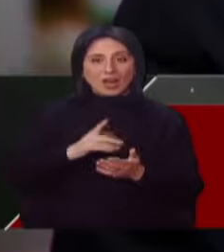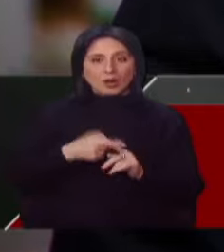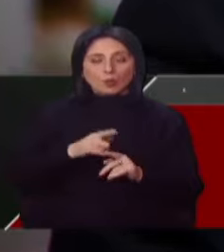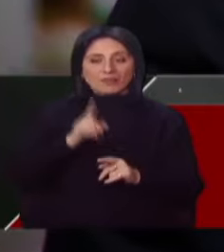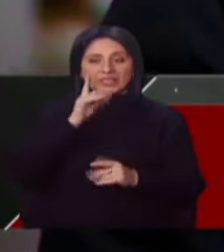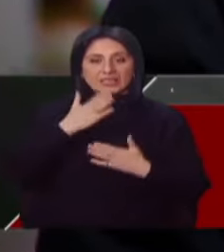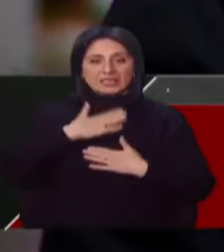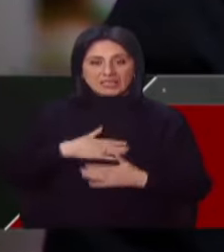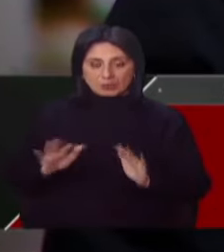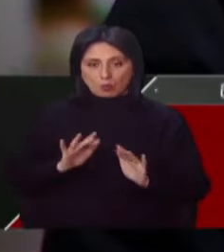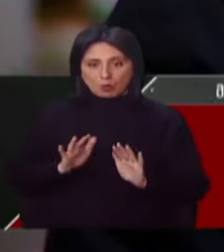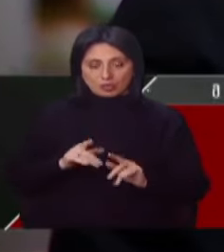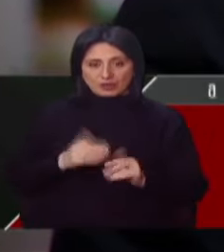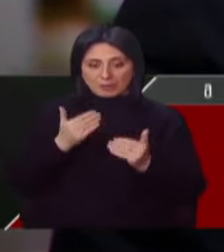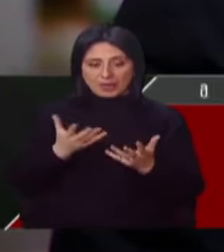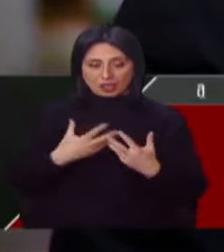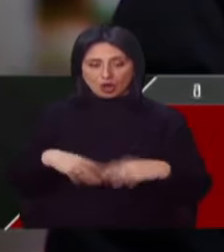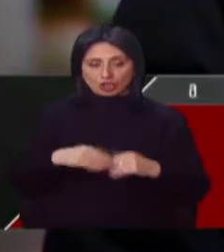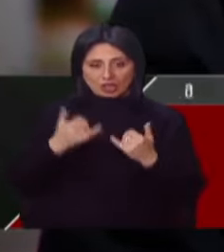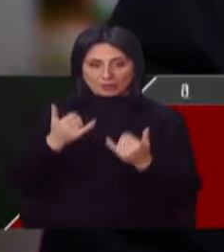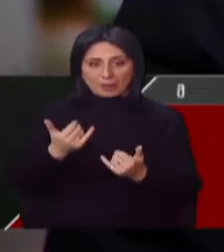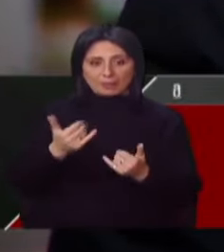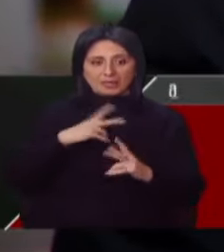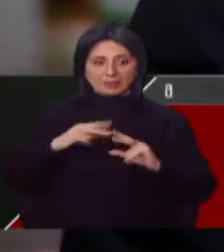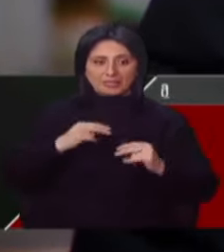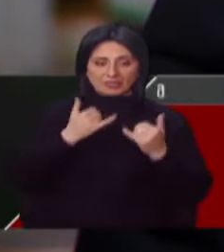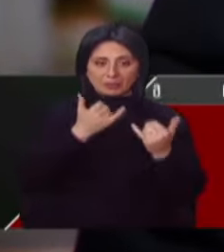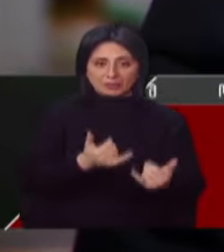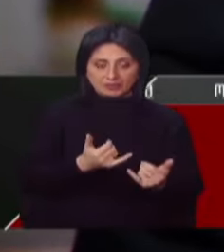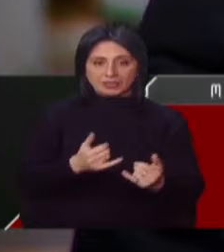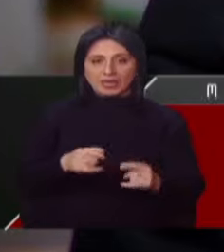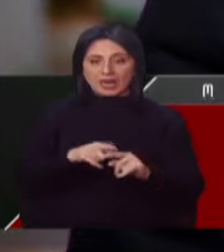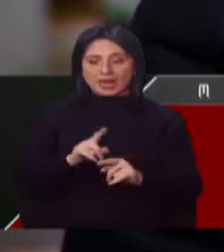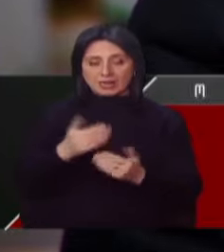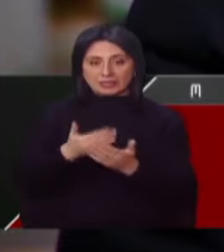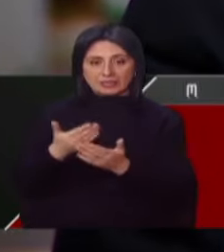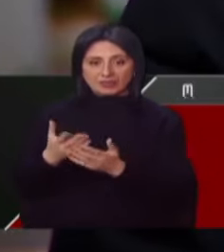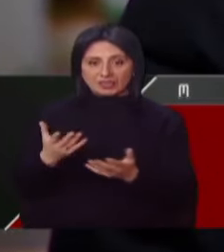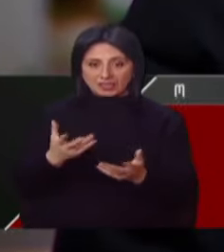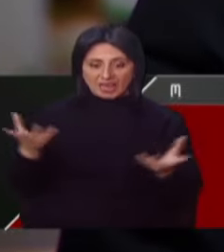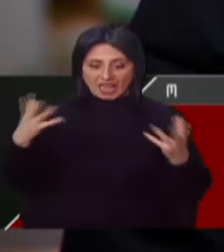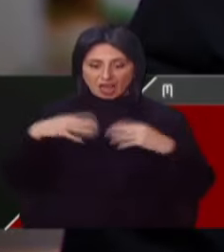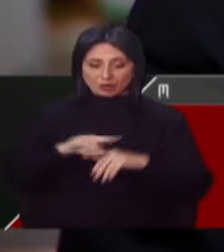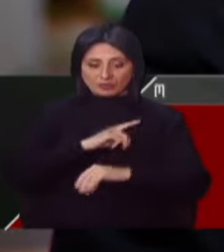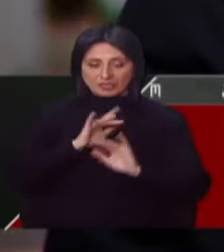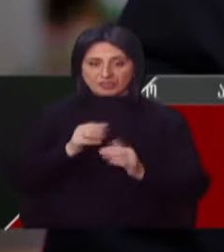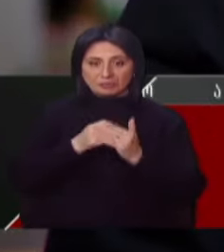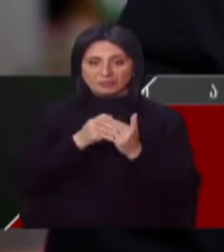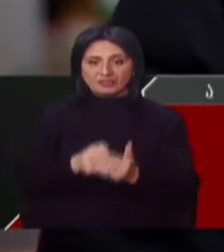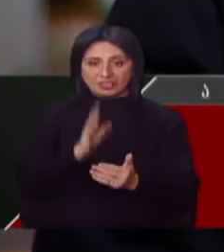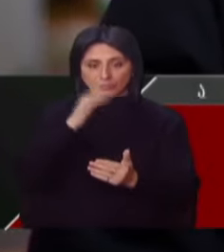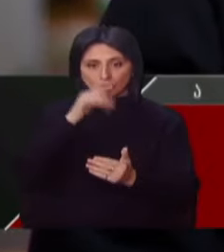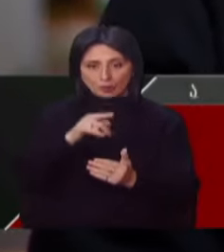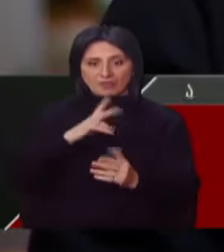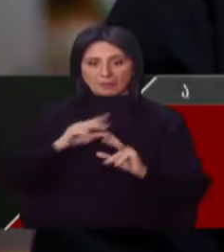არის სასიამოვნო პროცესი მათი ოჯახებისთვის, მათი მასწავლებლებისთვის და აი რაღაცნაირად ერთობლივი ძალის ხმევით მივაღწიოთ